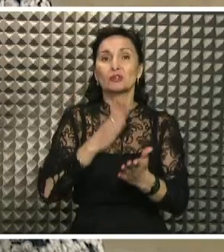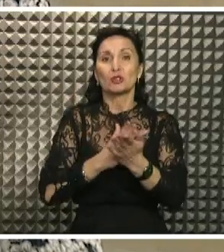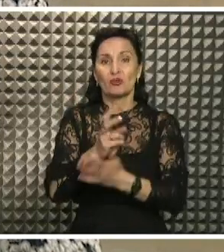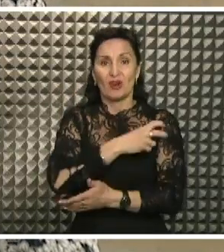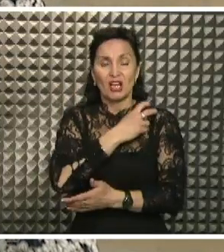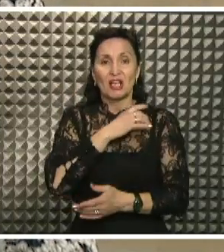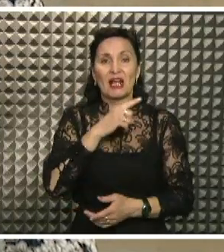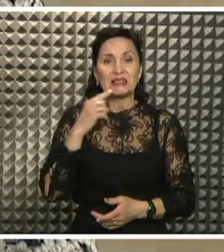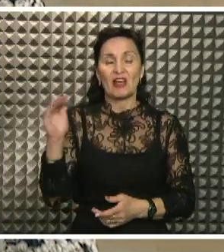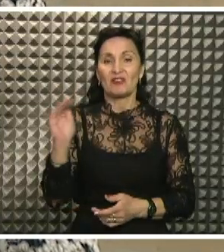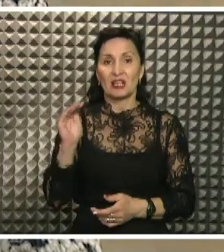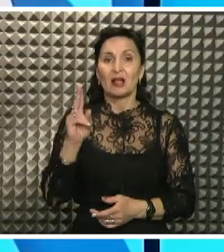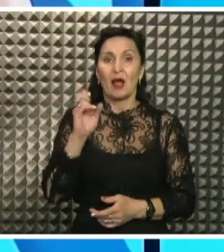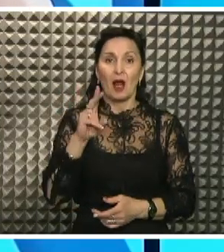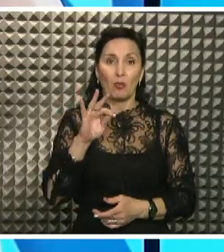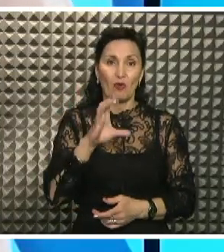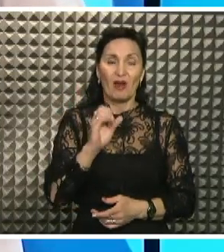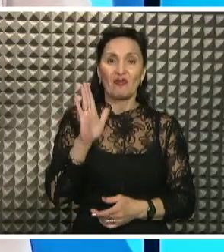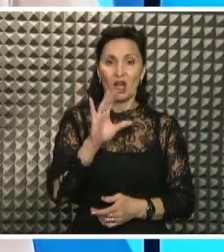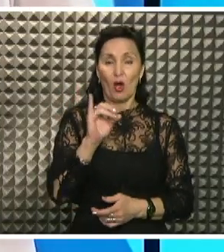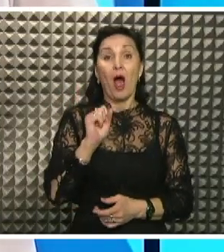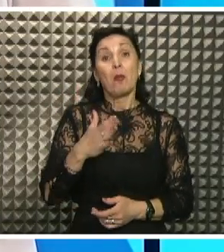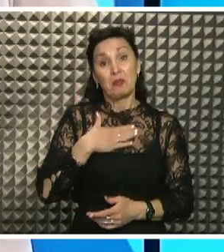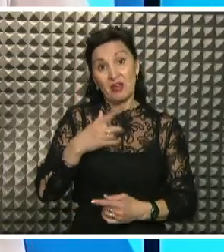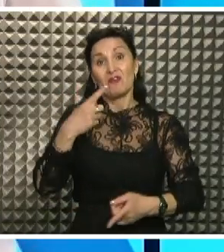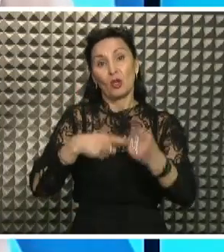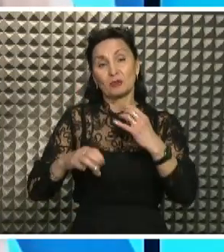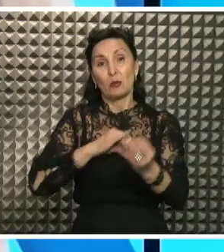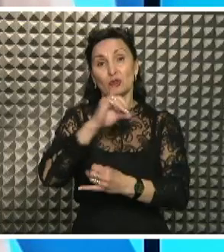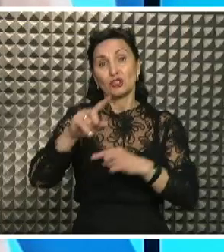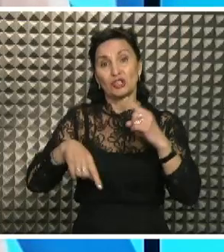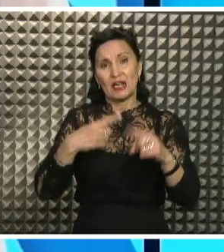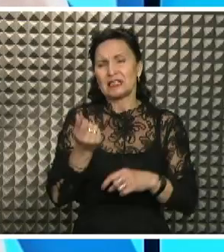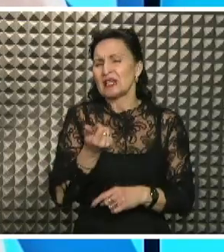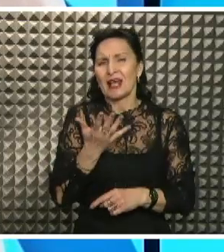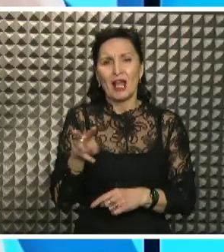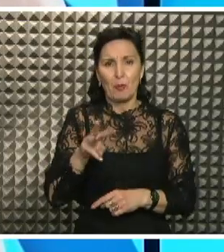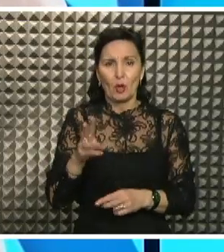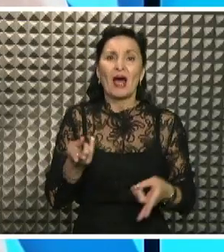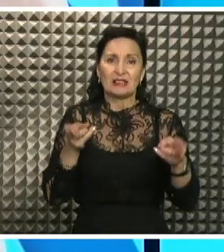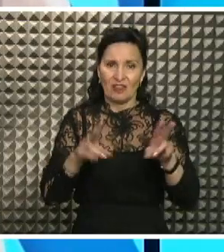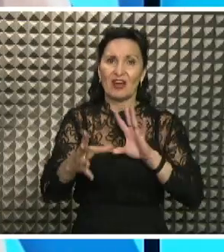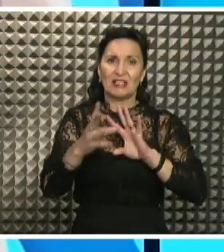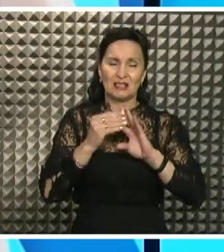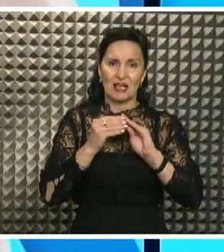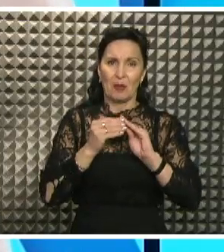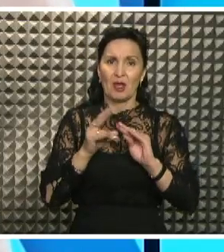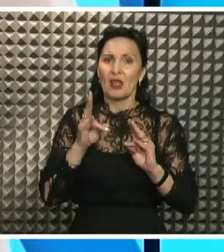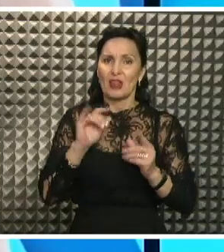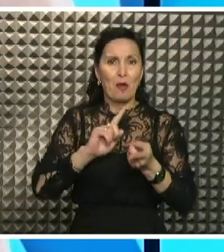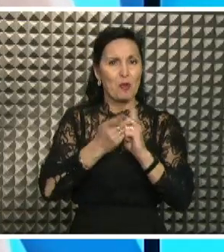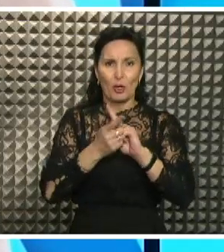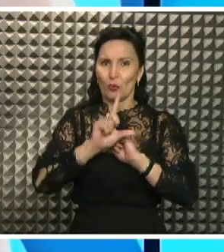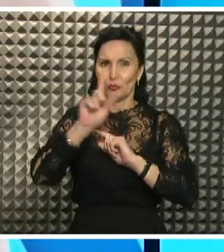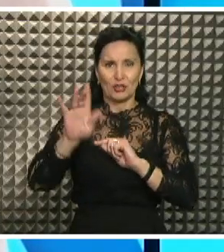врач Российской Федерации Карпова Вера Юрьевна. А мы вернемся к обсуждению буквально через несколько минут. Оставайтесь с нами. Не